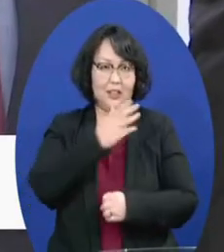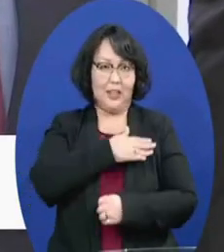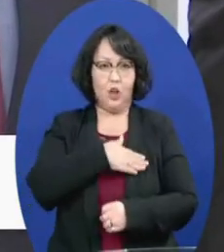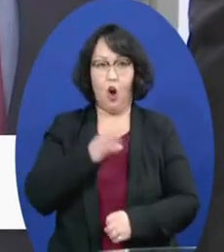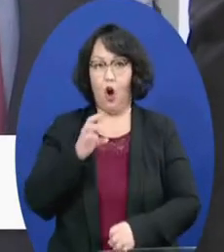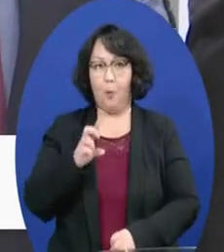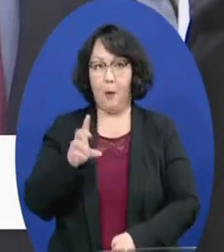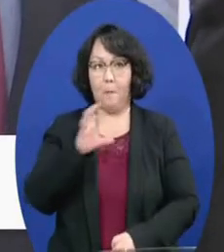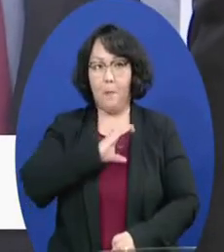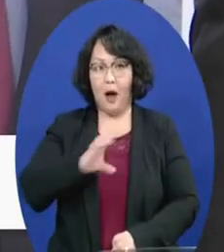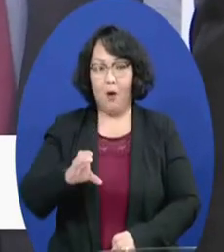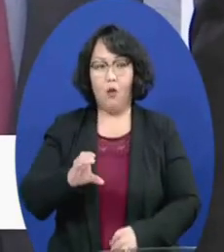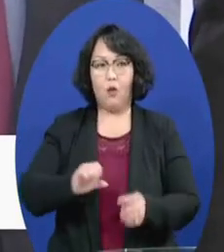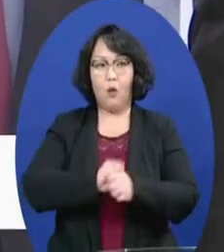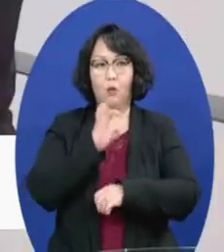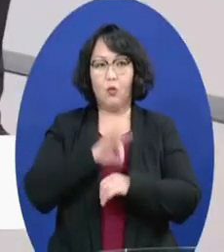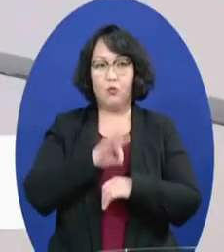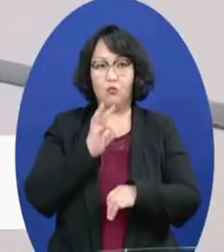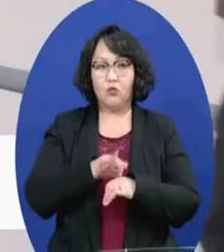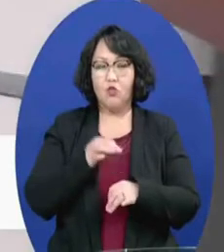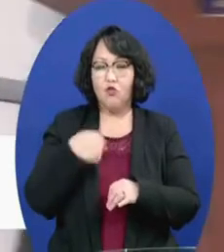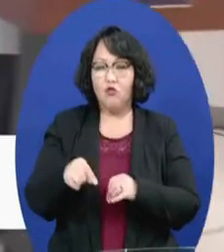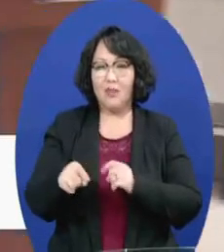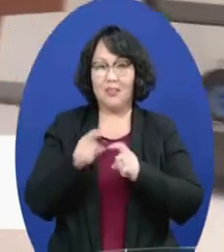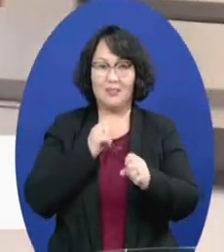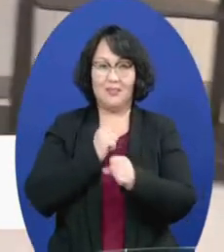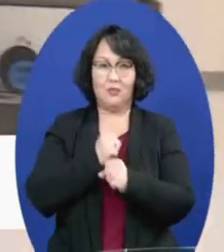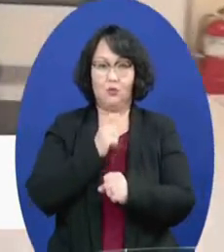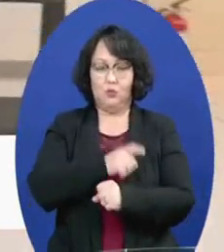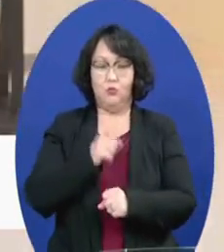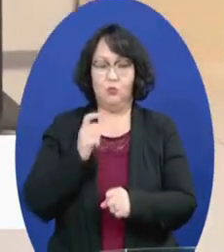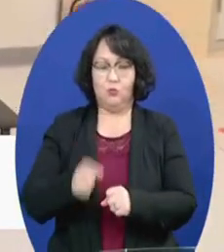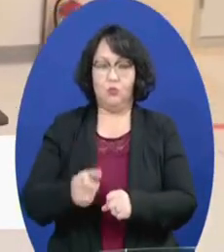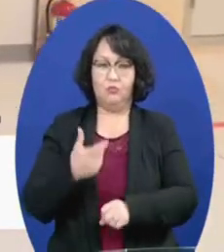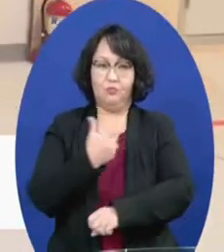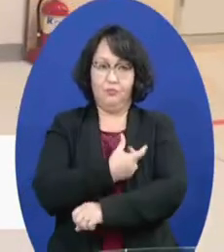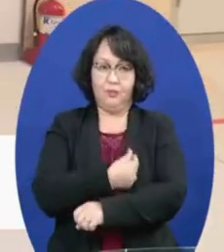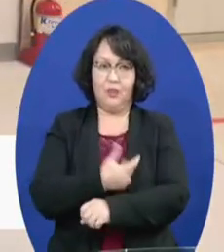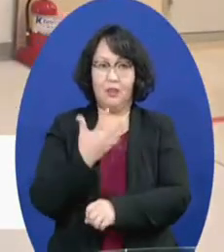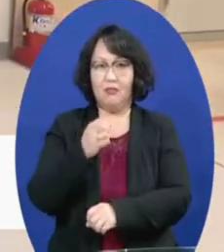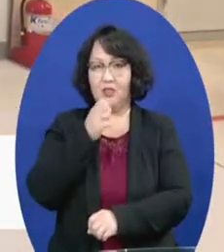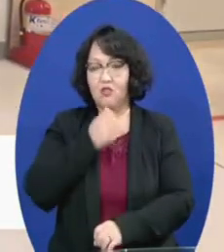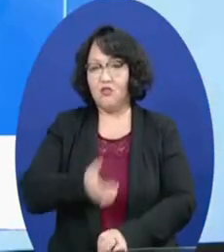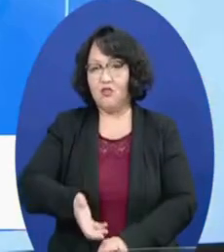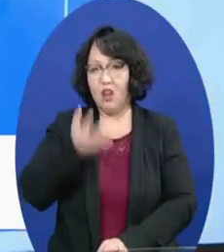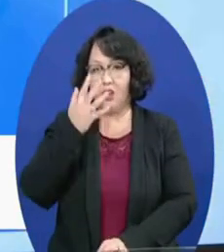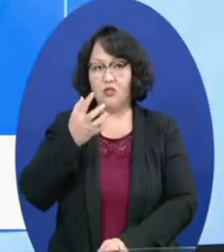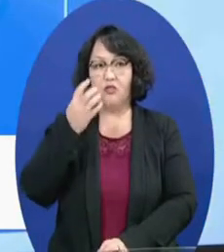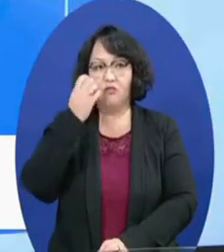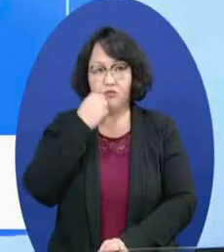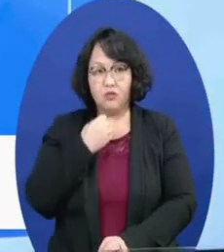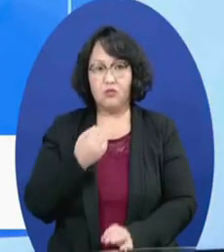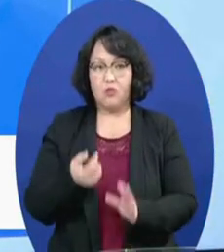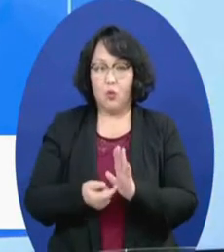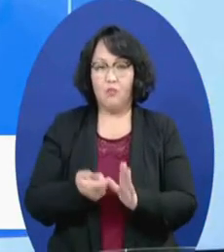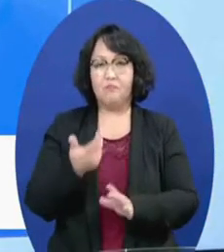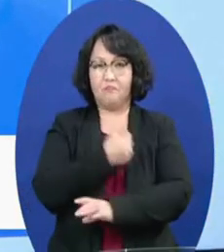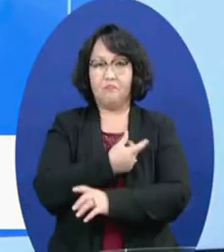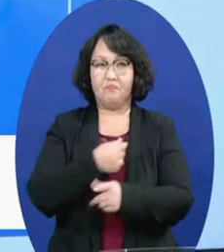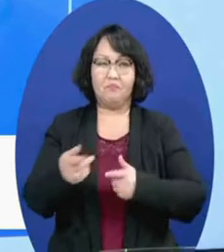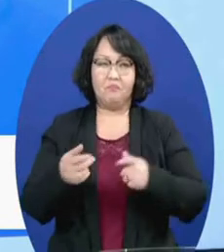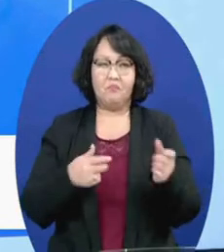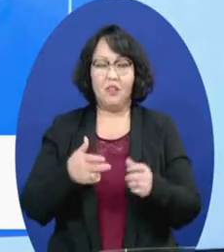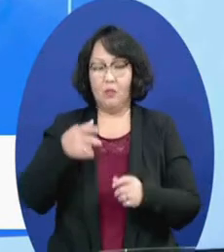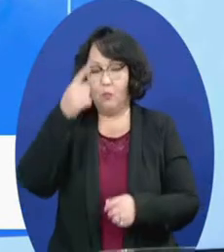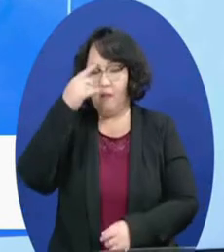цар тахлын эрсдэл ойрхон ажиллаж байгаа хүмүүс байна. Үүнээс гадна 50-аас дээш насны архаг хууч өвчтэй хүмүүсийг ч хамруулах юм байна. Монголд вакцины